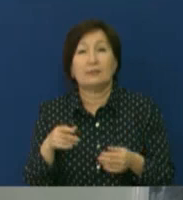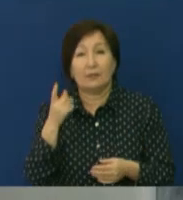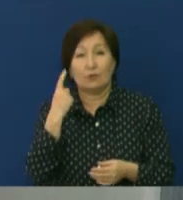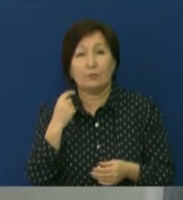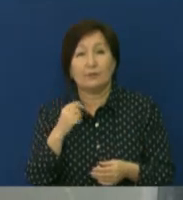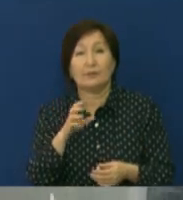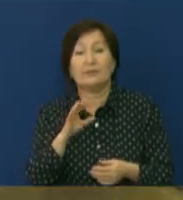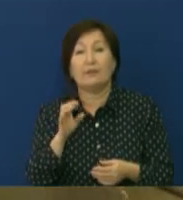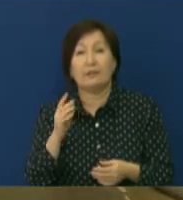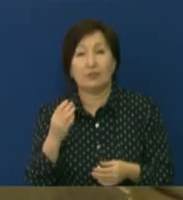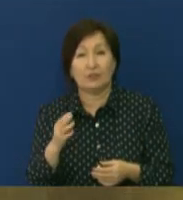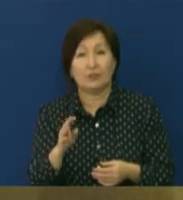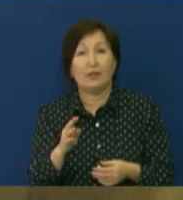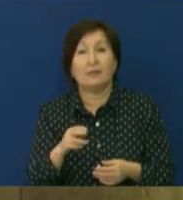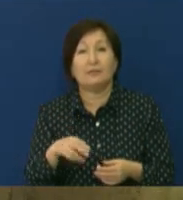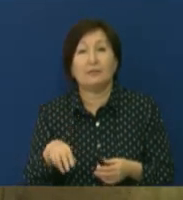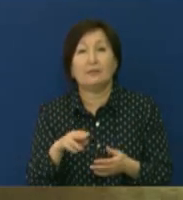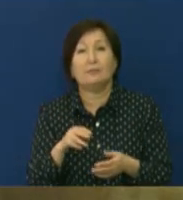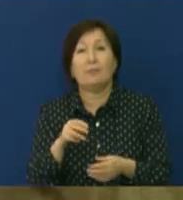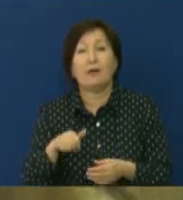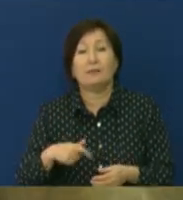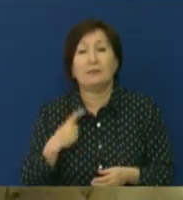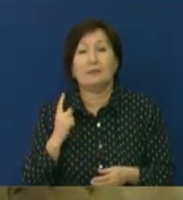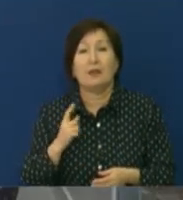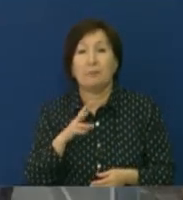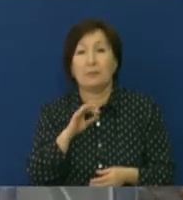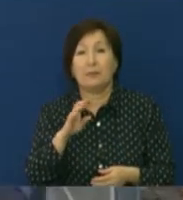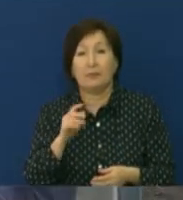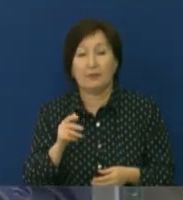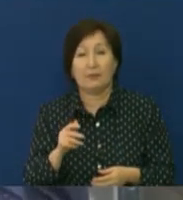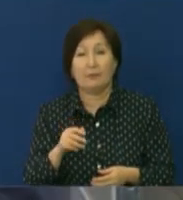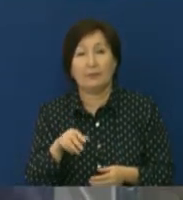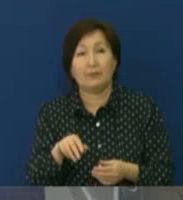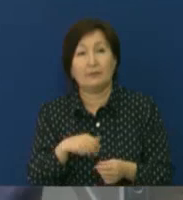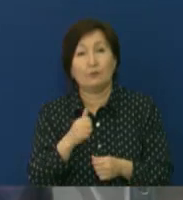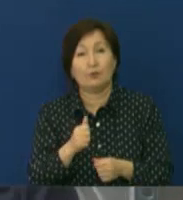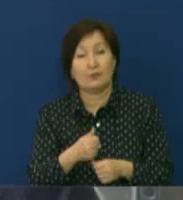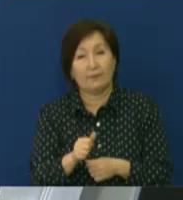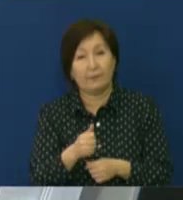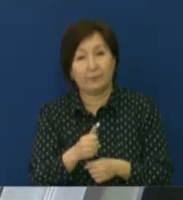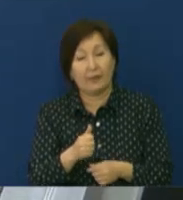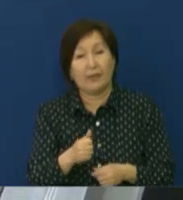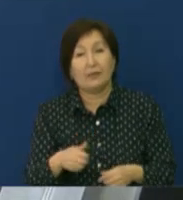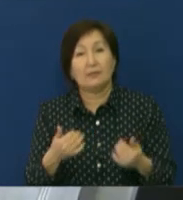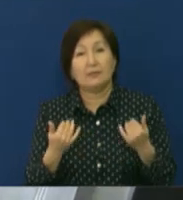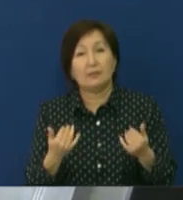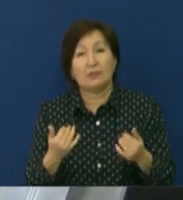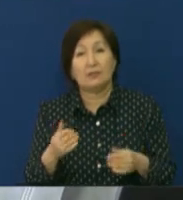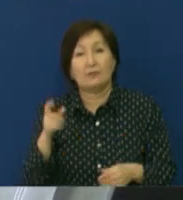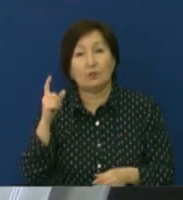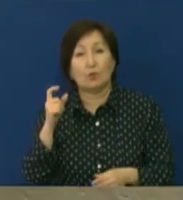деревянного или мебельного производства по словам руководителя вуза в год учебное заведение готовит более 100 рабочих